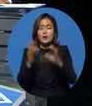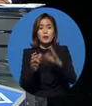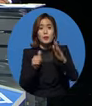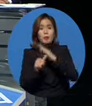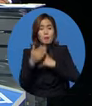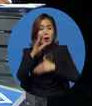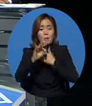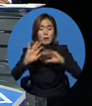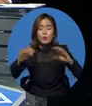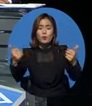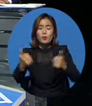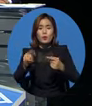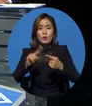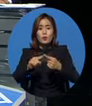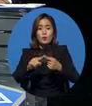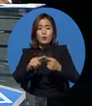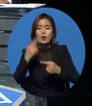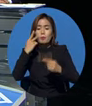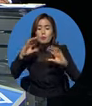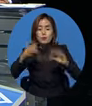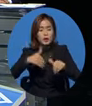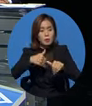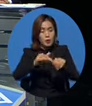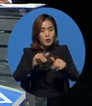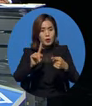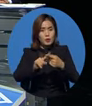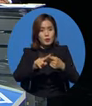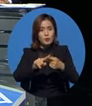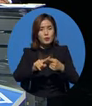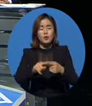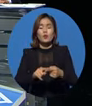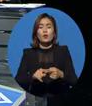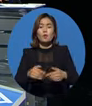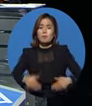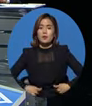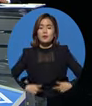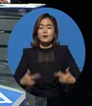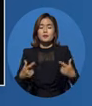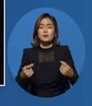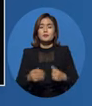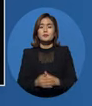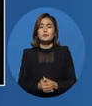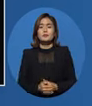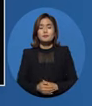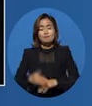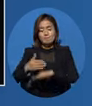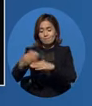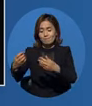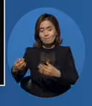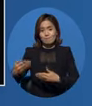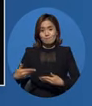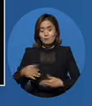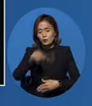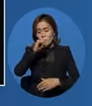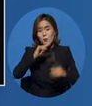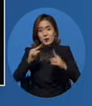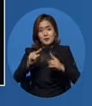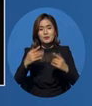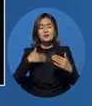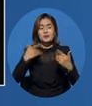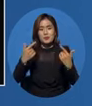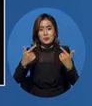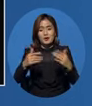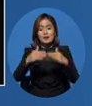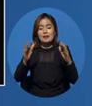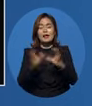국회의원 하늘 미국으로 파견하는 문제까지 좀 검법 을 필요가 있다고 생각합니다 네 감사합니다 1 무속 말씀이고 저역시 당